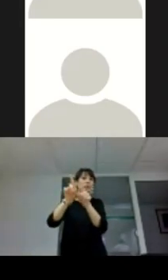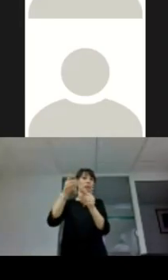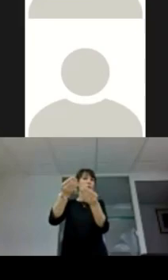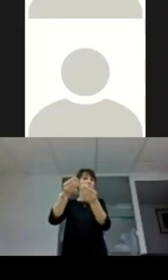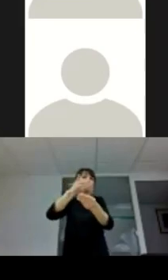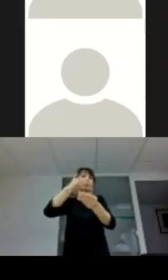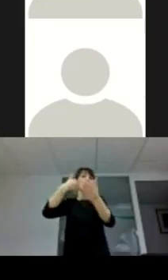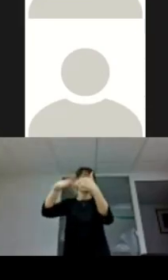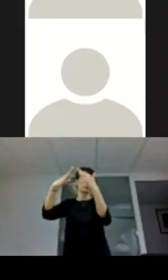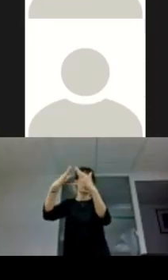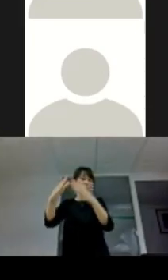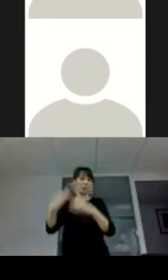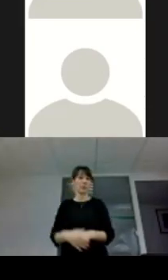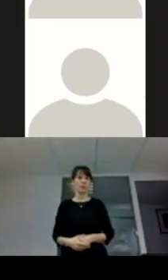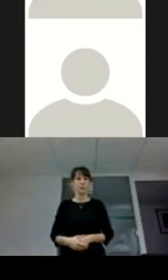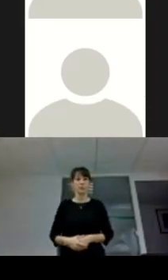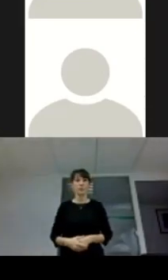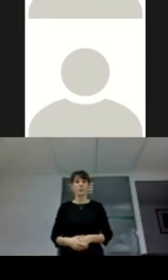domicile.